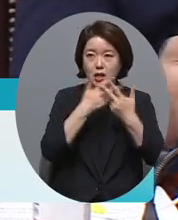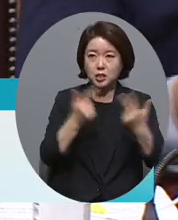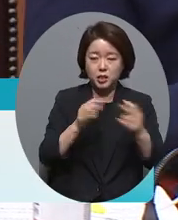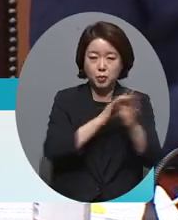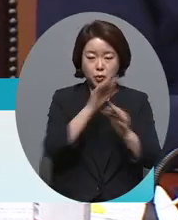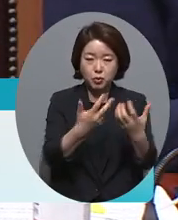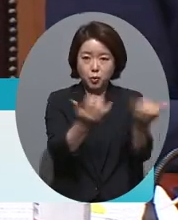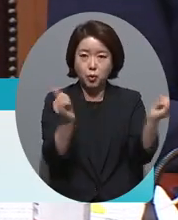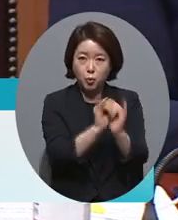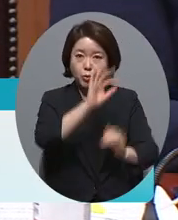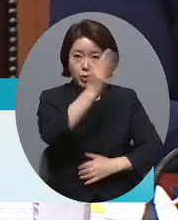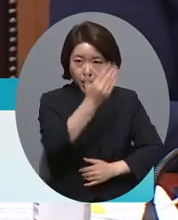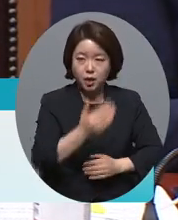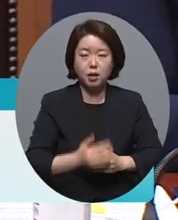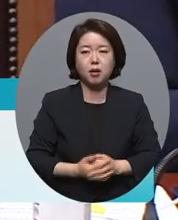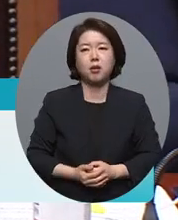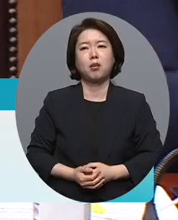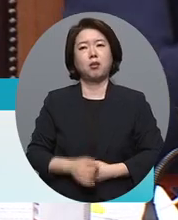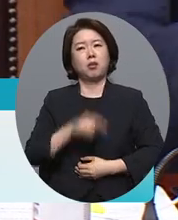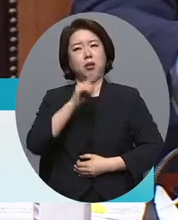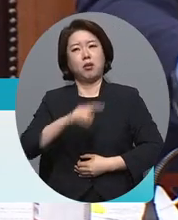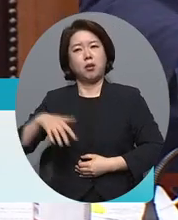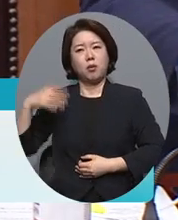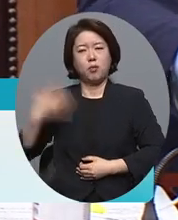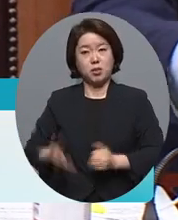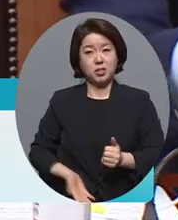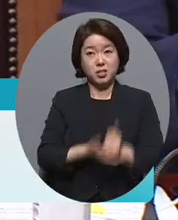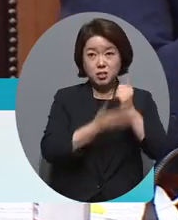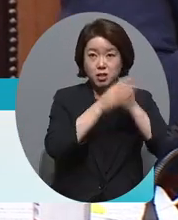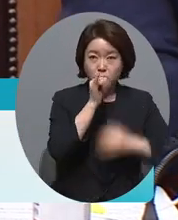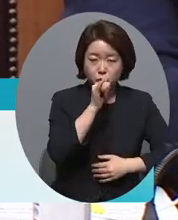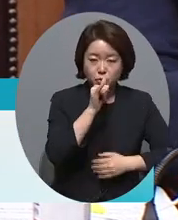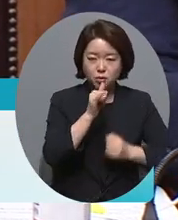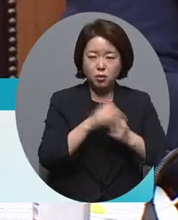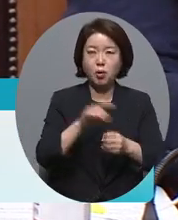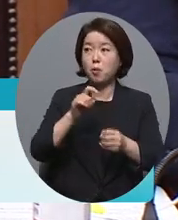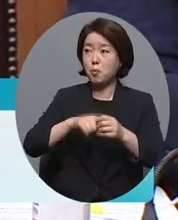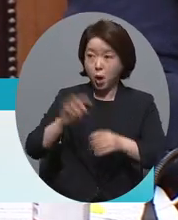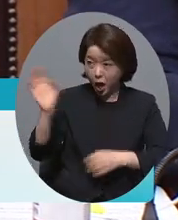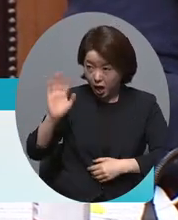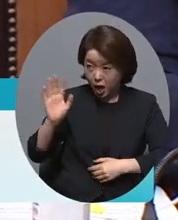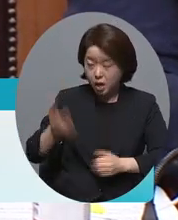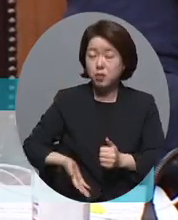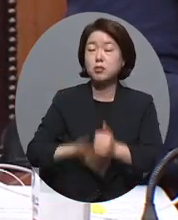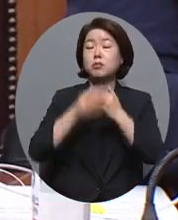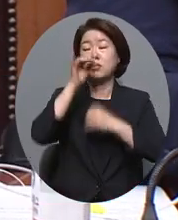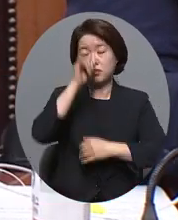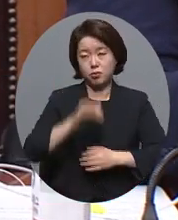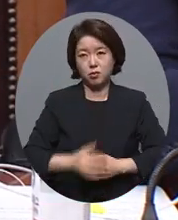경제공동체가 되는 겁니다 이건요 대단한 칭찬입니다 의도하지 않으셨겠지만